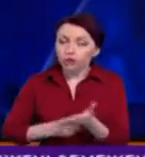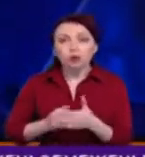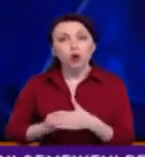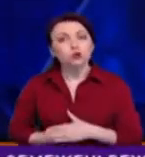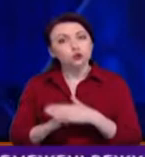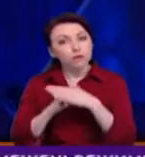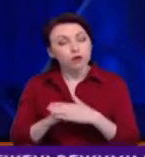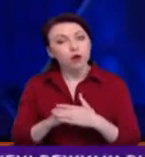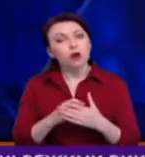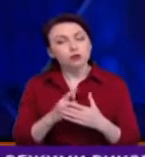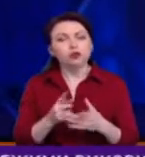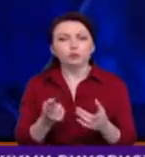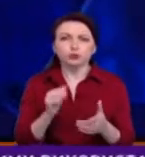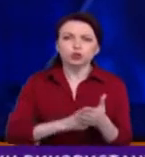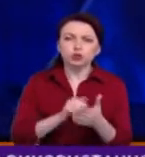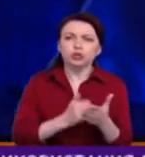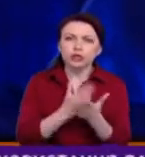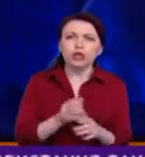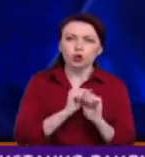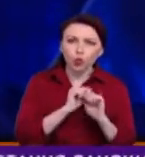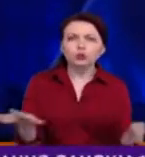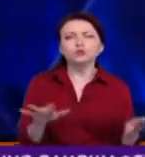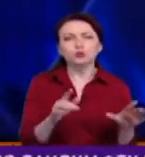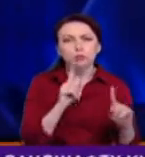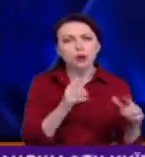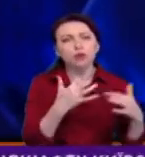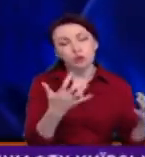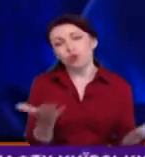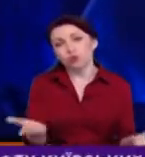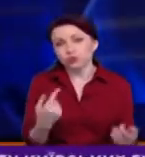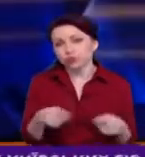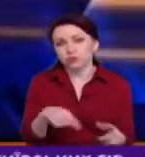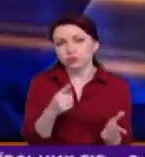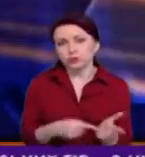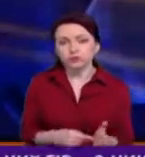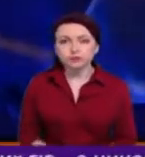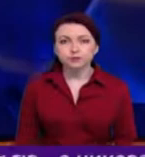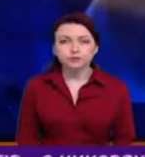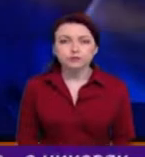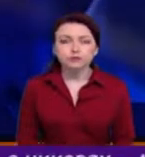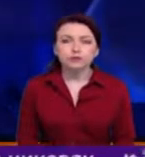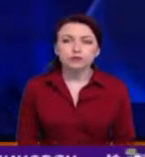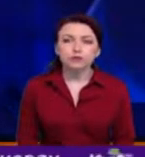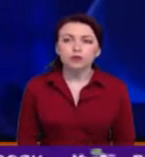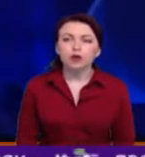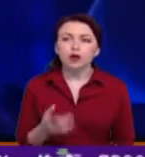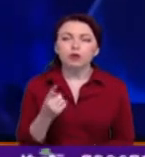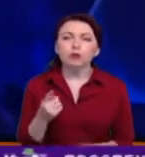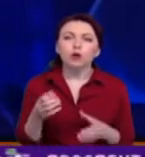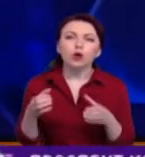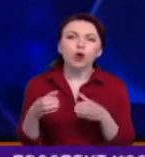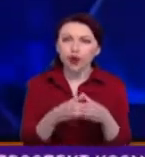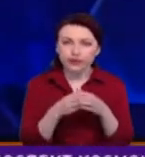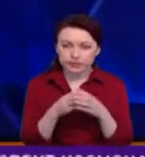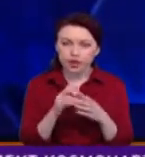питань, абсолютно. А значить, далі, якщо ми говоримо от про функціонування існування коаліції, то є дуже два простих способи.